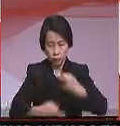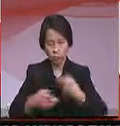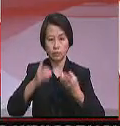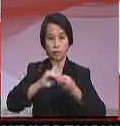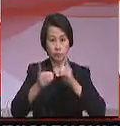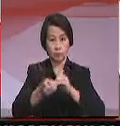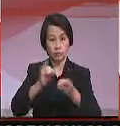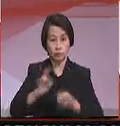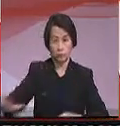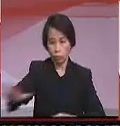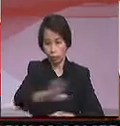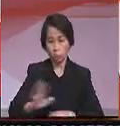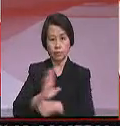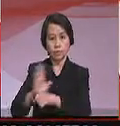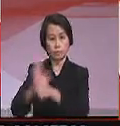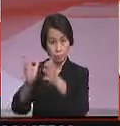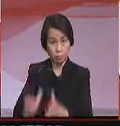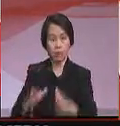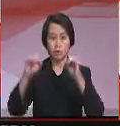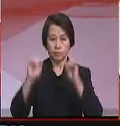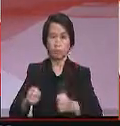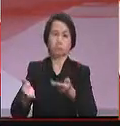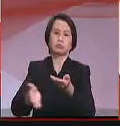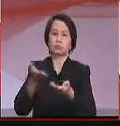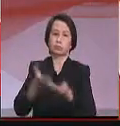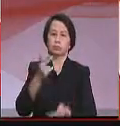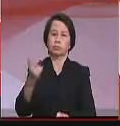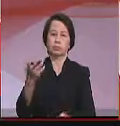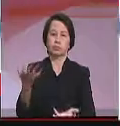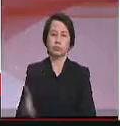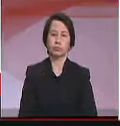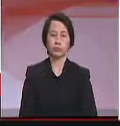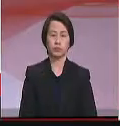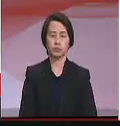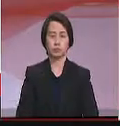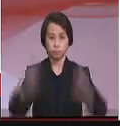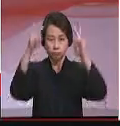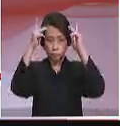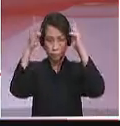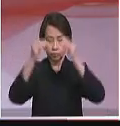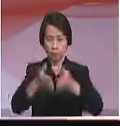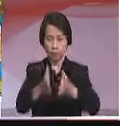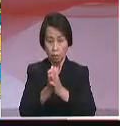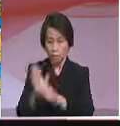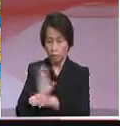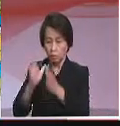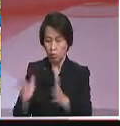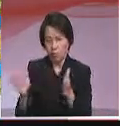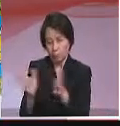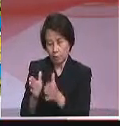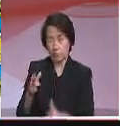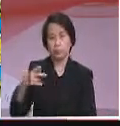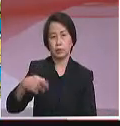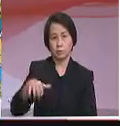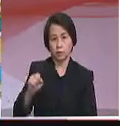pendigitalan dalam kalangan peniaga dapat dipermudahkan. Perdana Menteri turut menggesa usahawan kecil dan